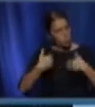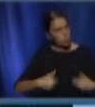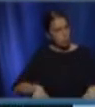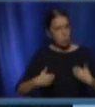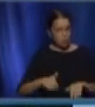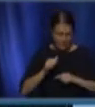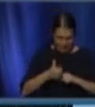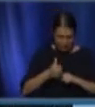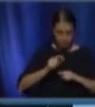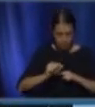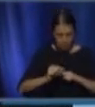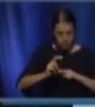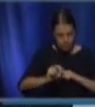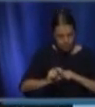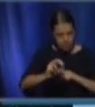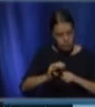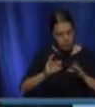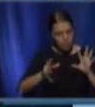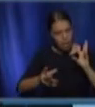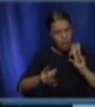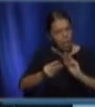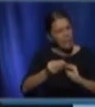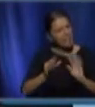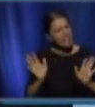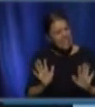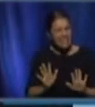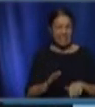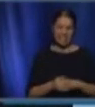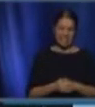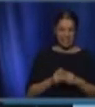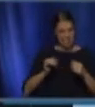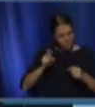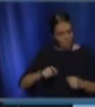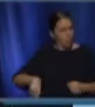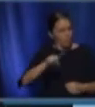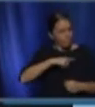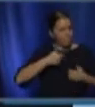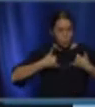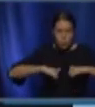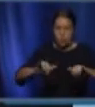les efforts que vous faites personnellement